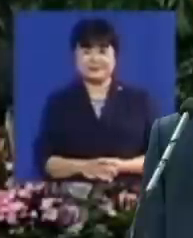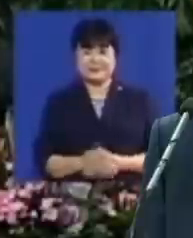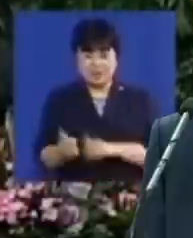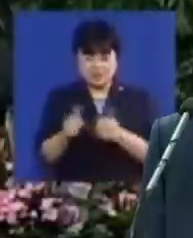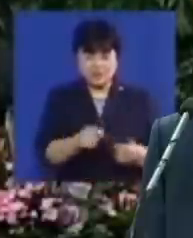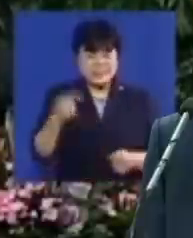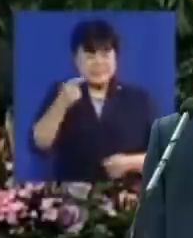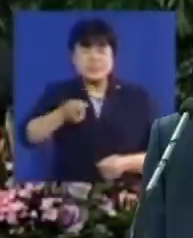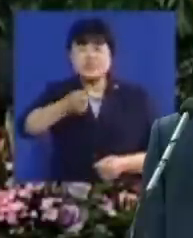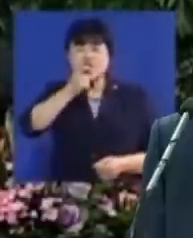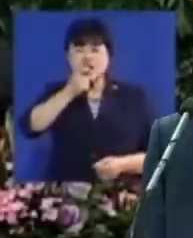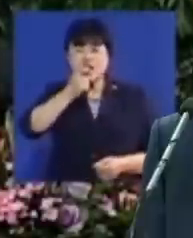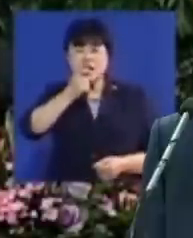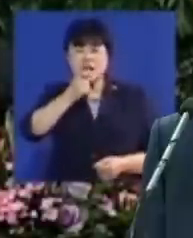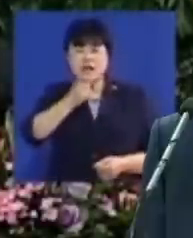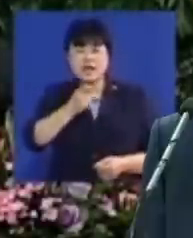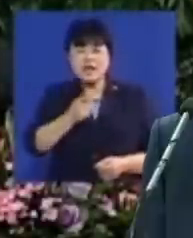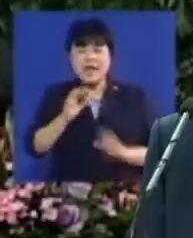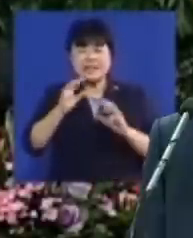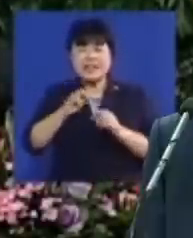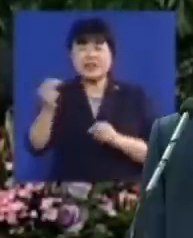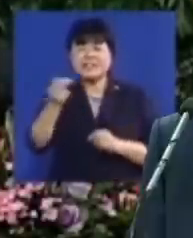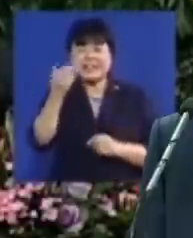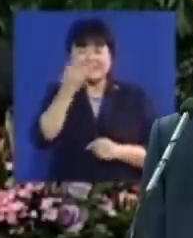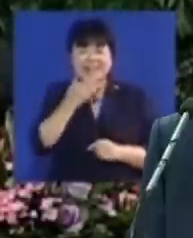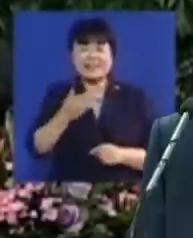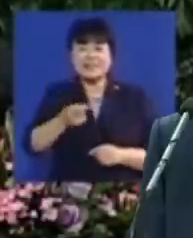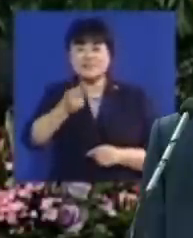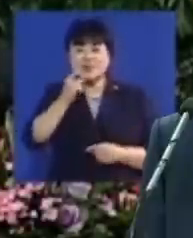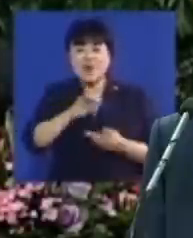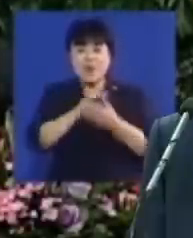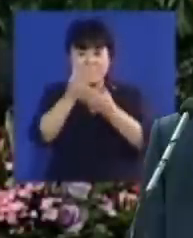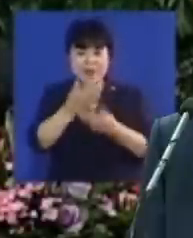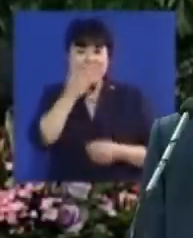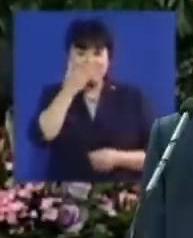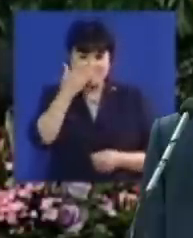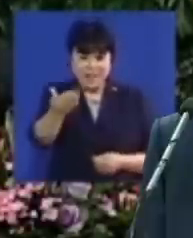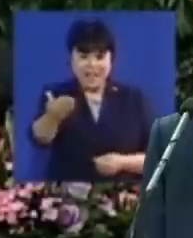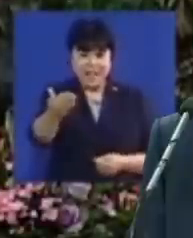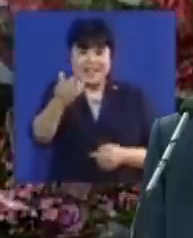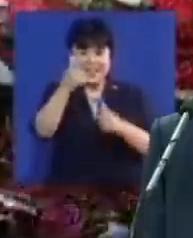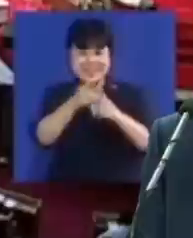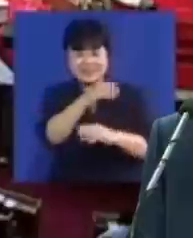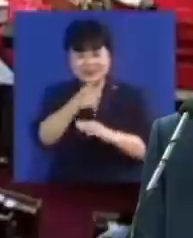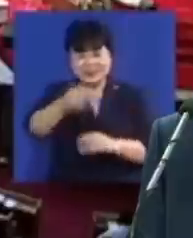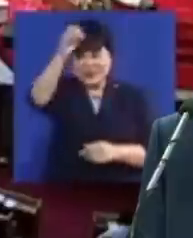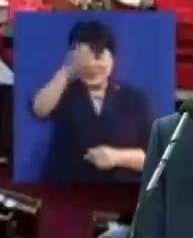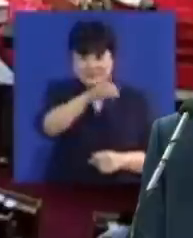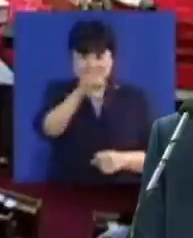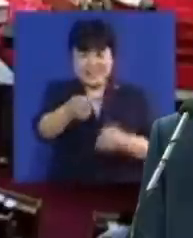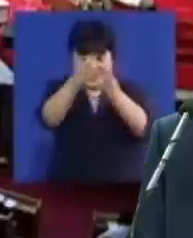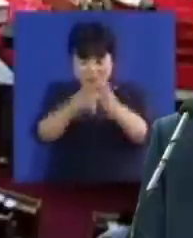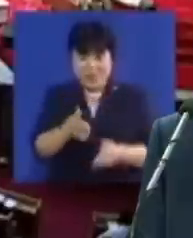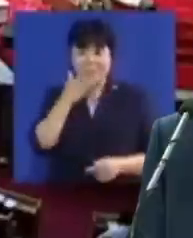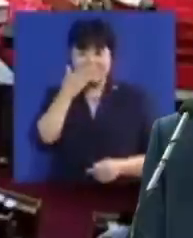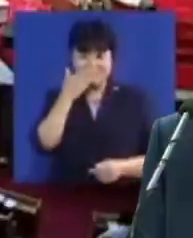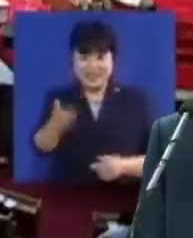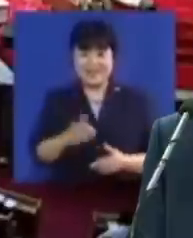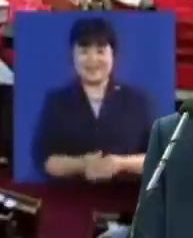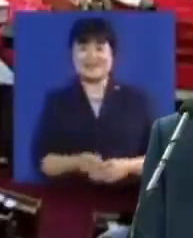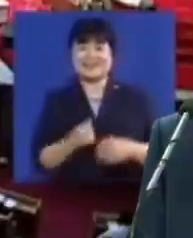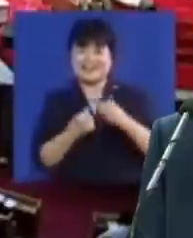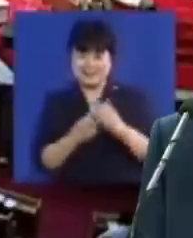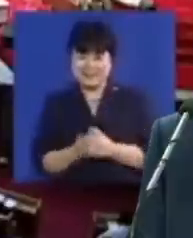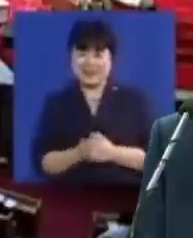죽음의 쓴 연못도 천국 영생의 단물로 변화시키는 것이 예수 그리스도의 십자가인 것입니다.